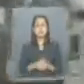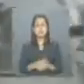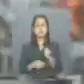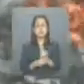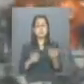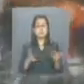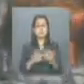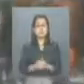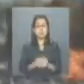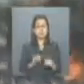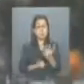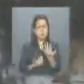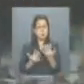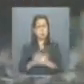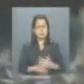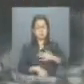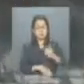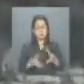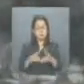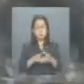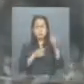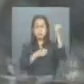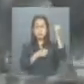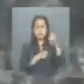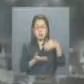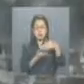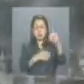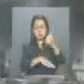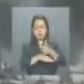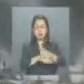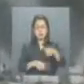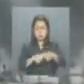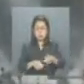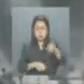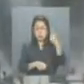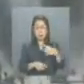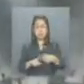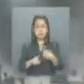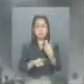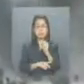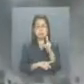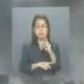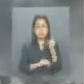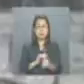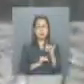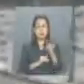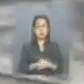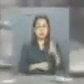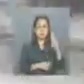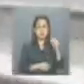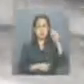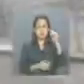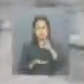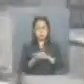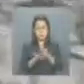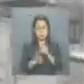พื่อขับไล่ผู้นำซีเรียกินเวลานานถึง13เดือน UN ประเมินว่ามีผู้เสียชีวิตจากความรุนแรงในซีเรียมากกว่า